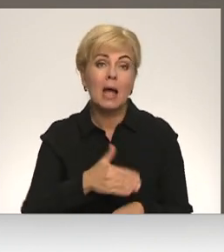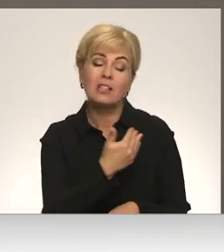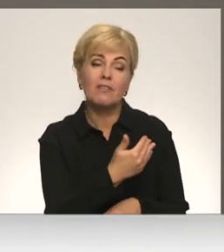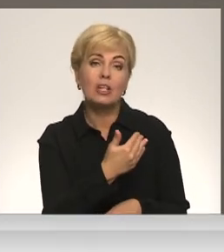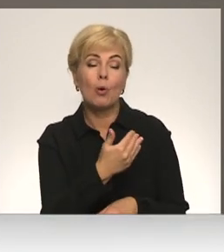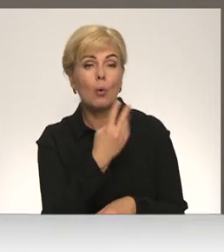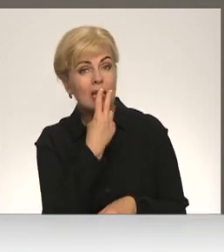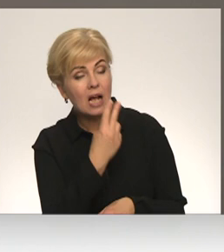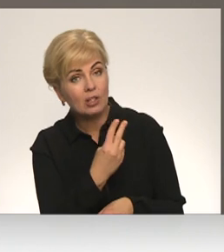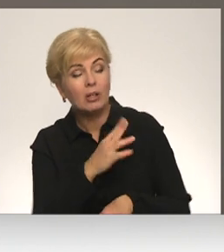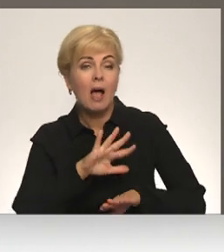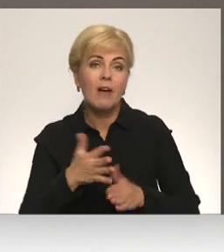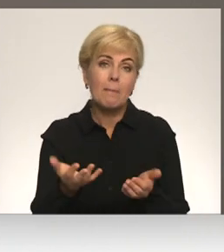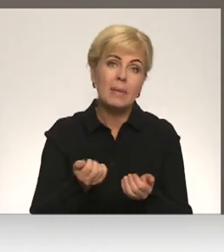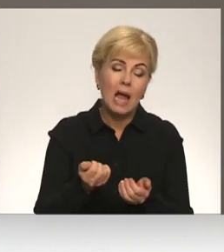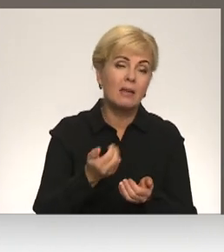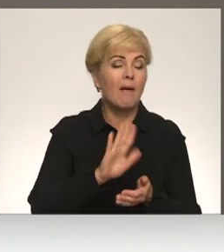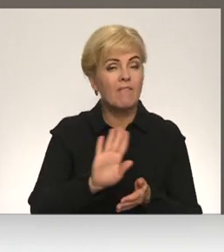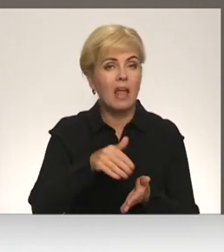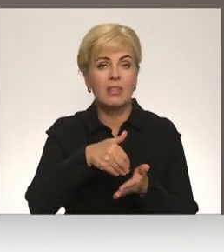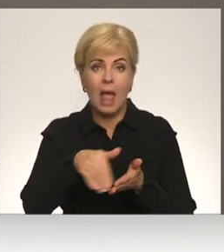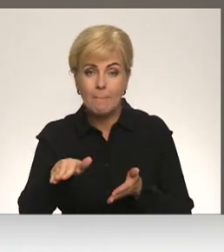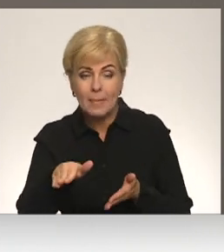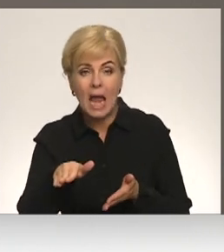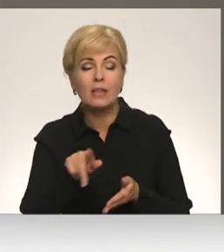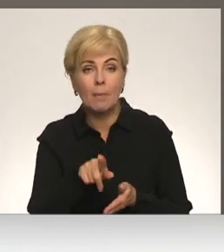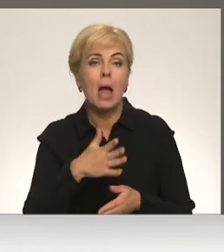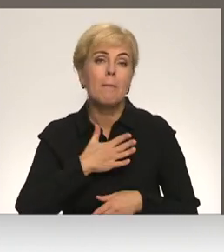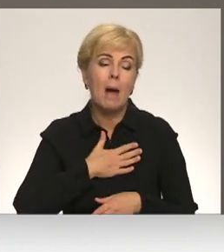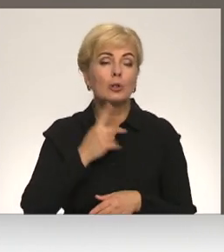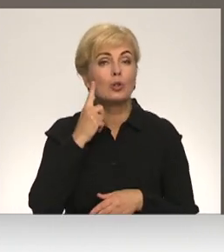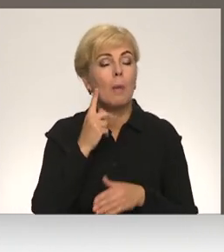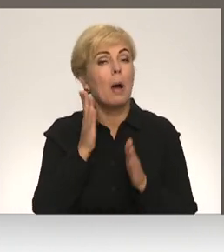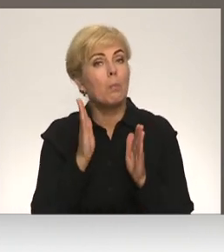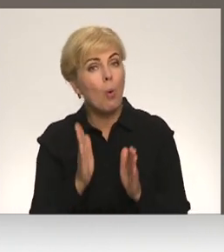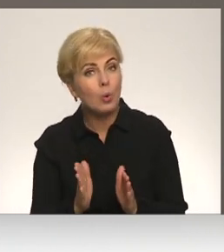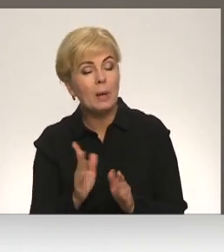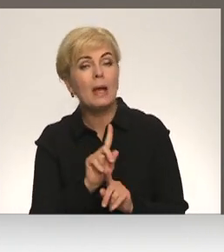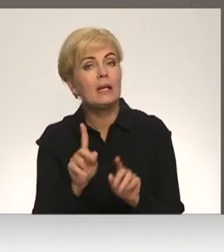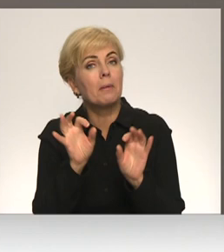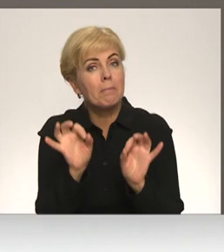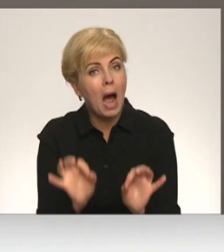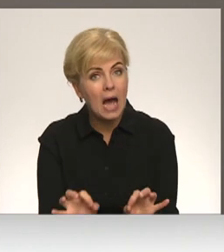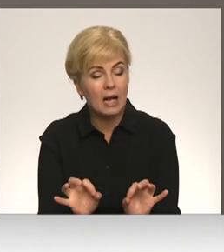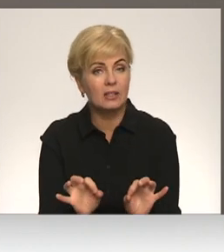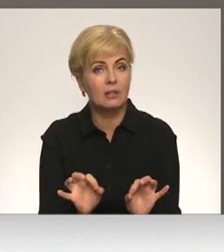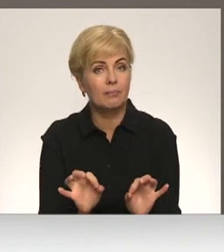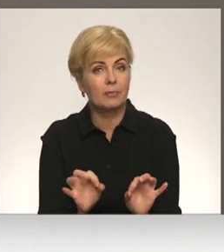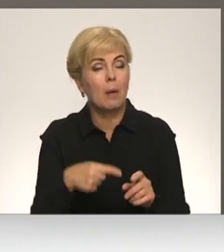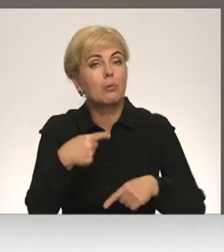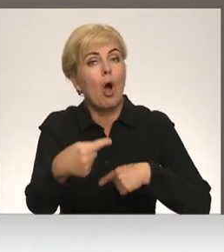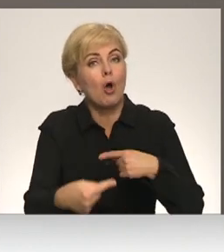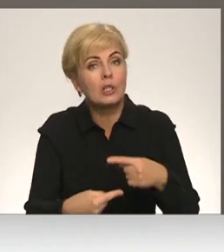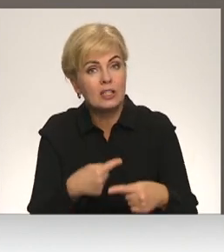ieskatiem un tad vai nu pieņem, vai nu nepieņem. Un manuprāt, tas arī būtībā ir pareizais